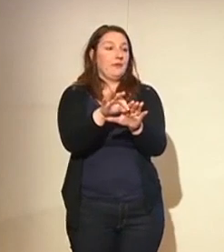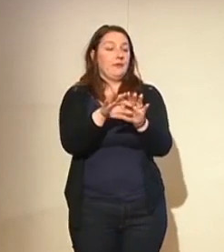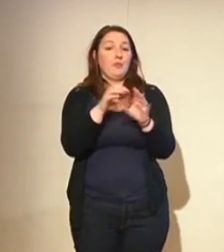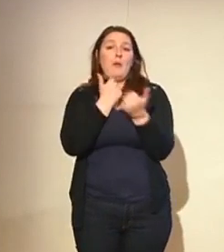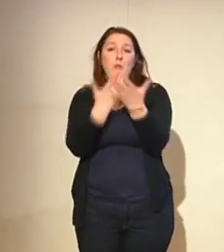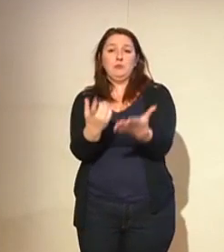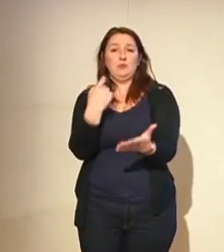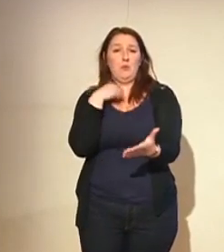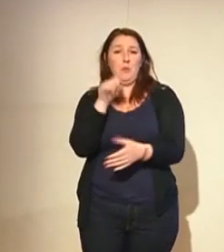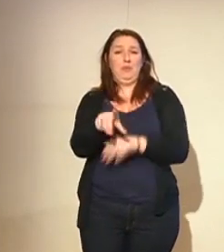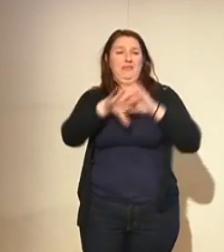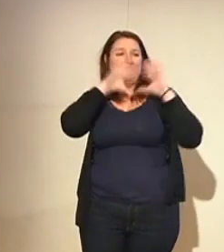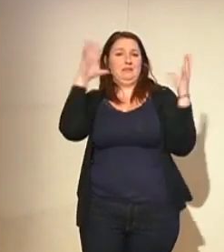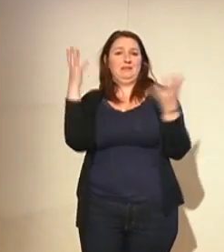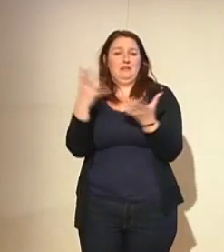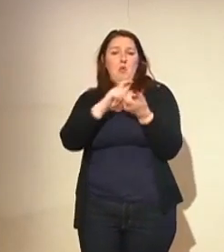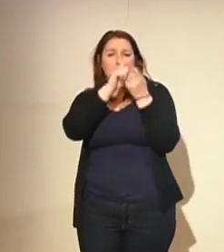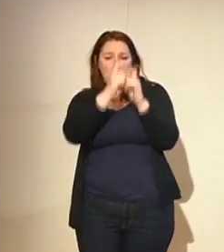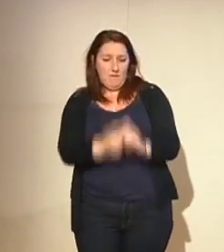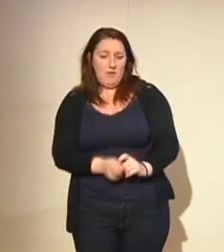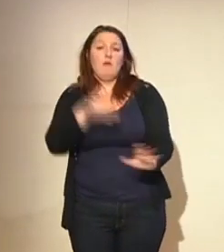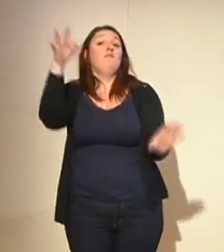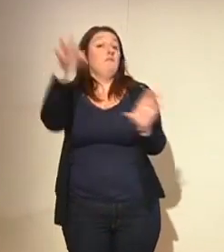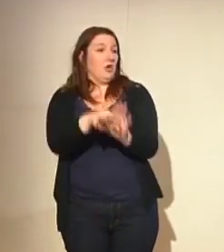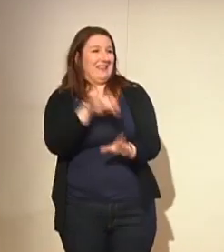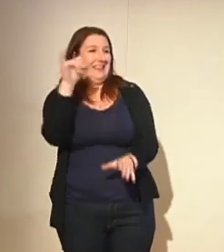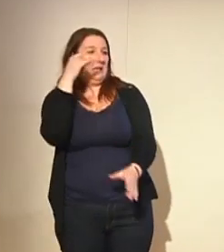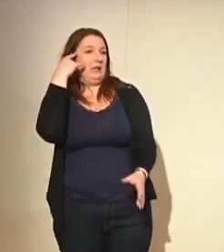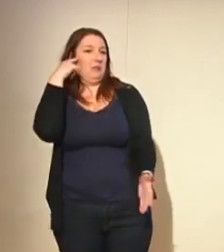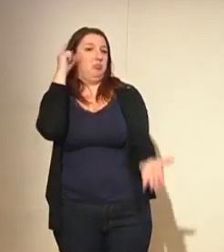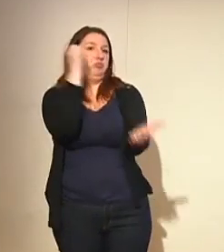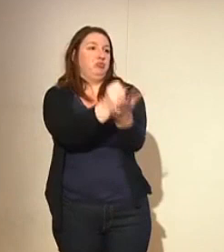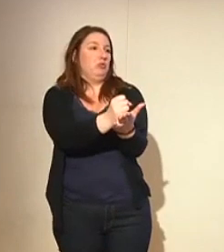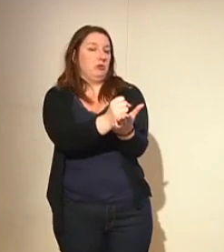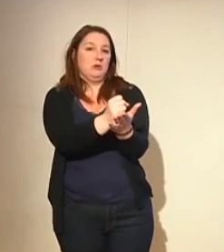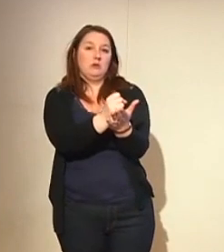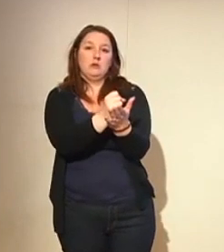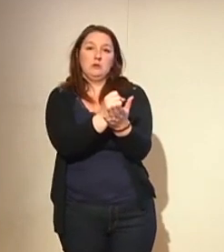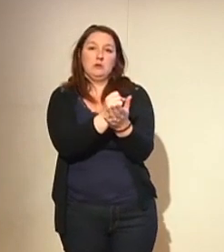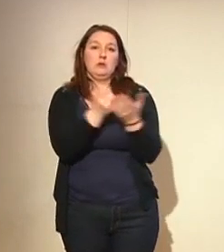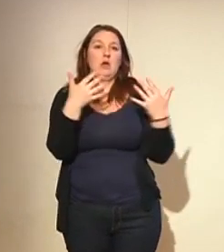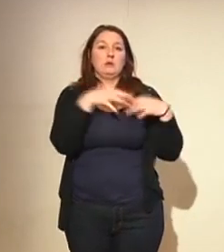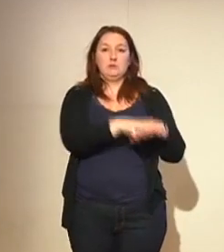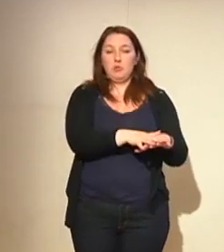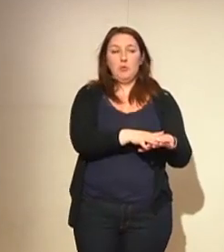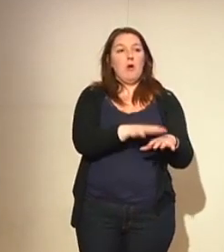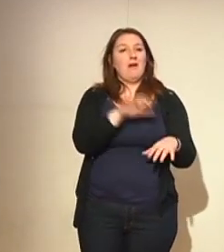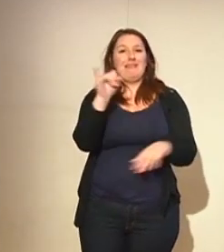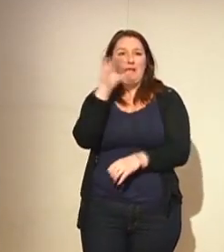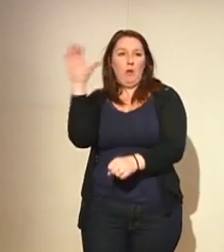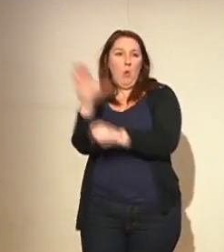délibération ainsi modifiée qui est pour le rassemblement qui